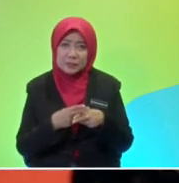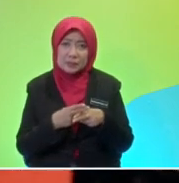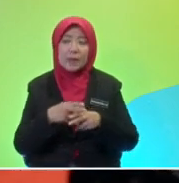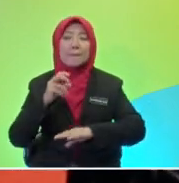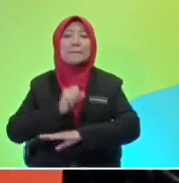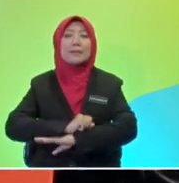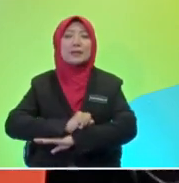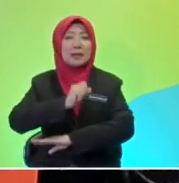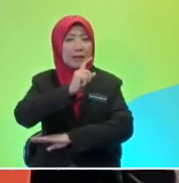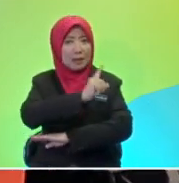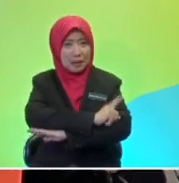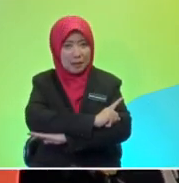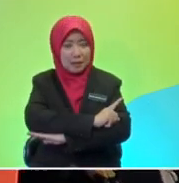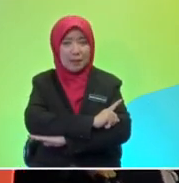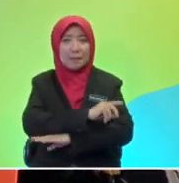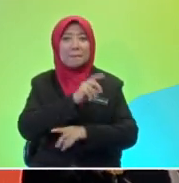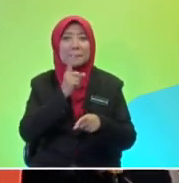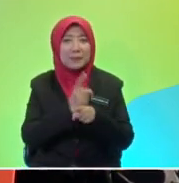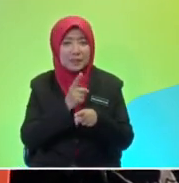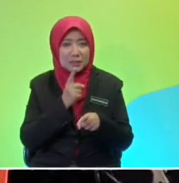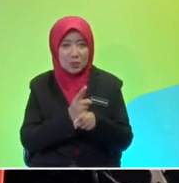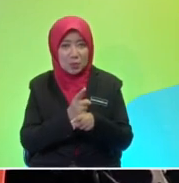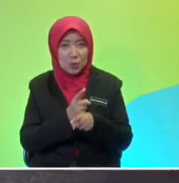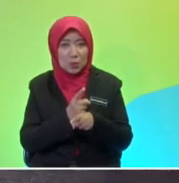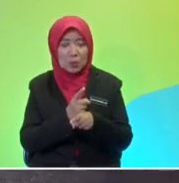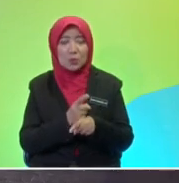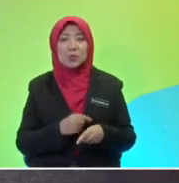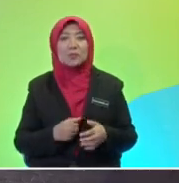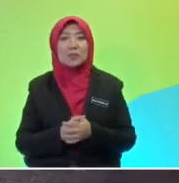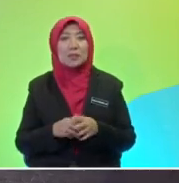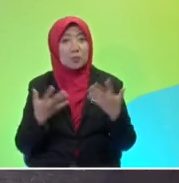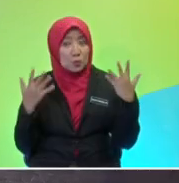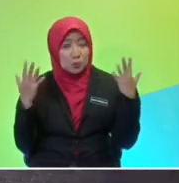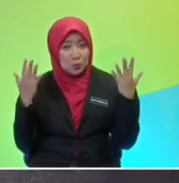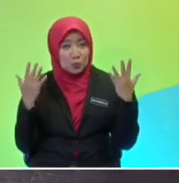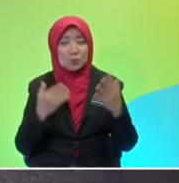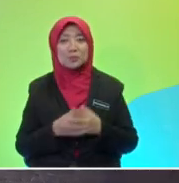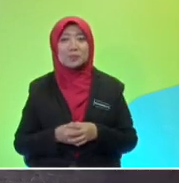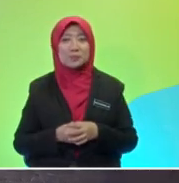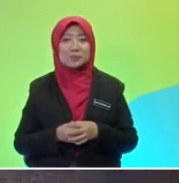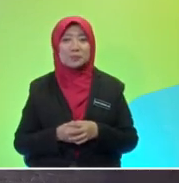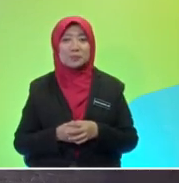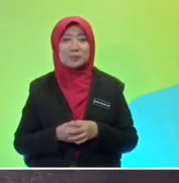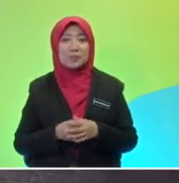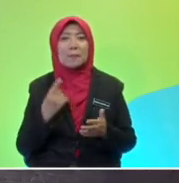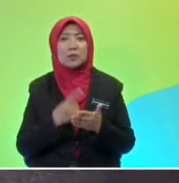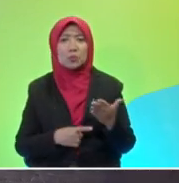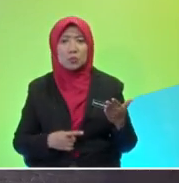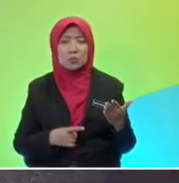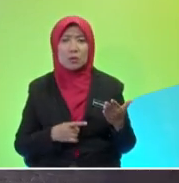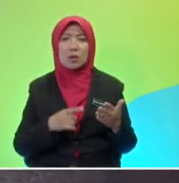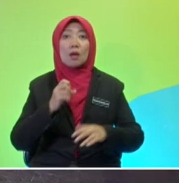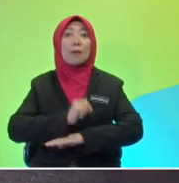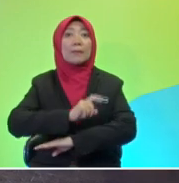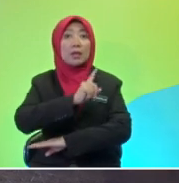belalang tepuk untuk semua tepung untuk Safika Oke siap Afika rasa-rasa belalang